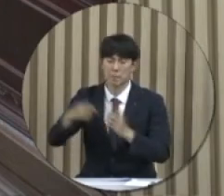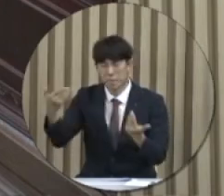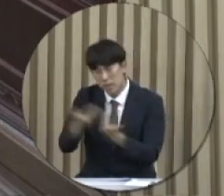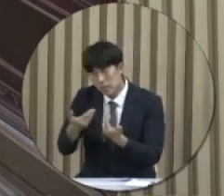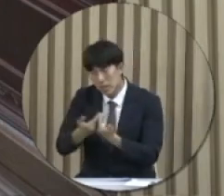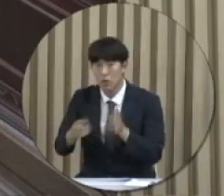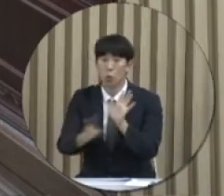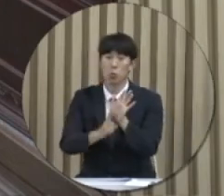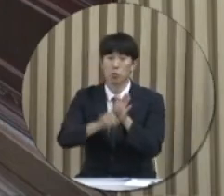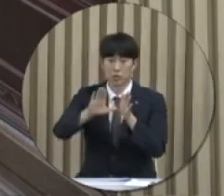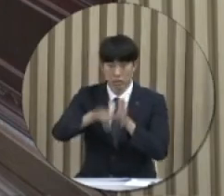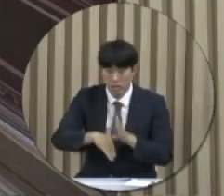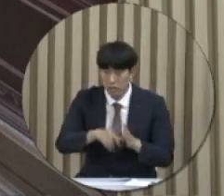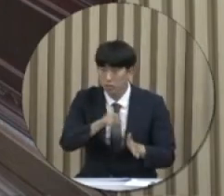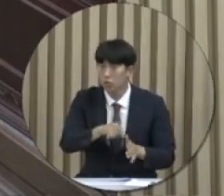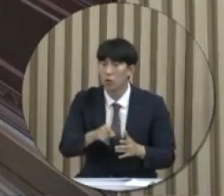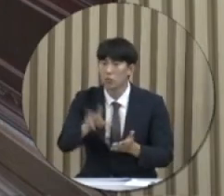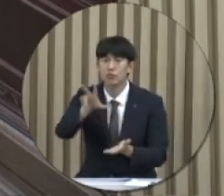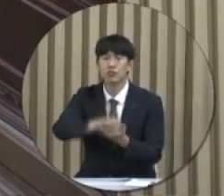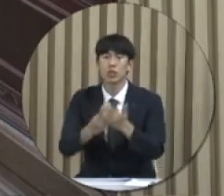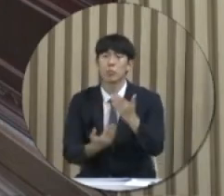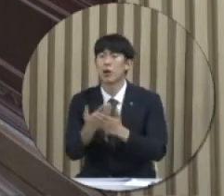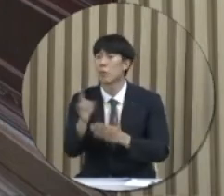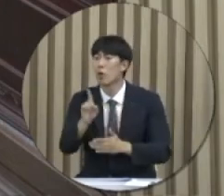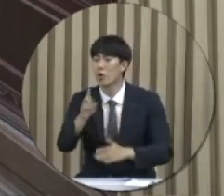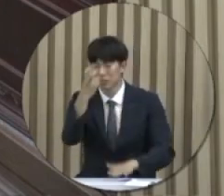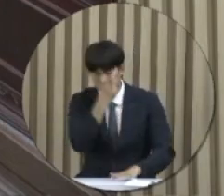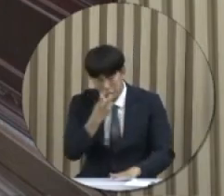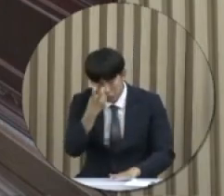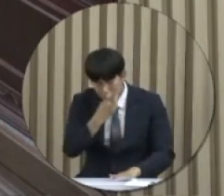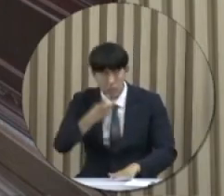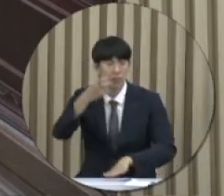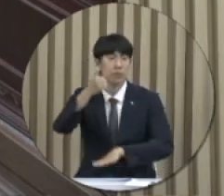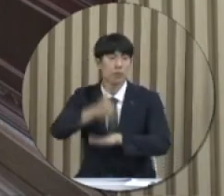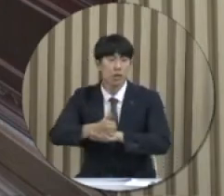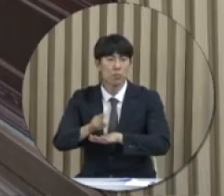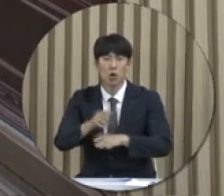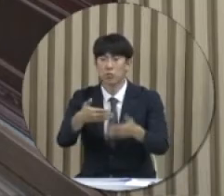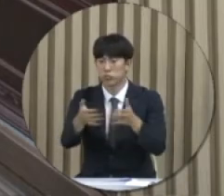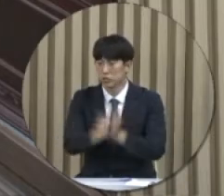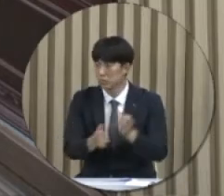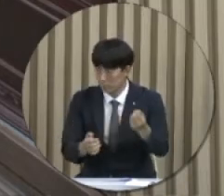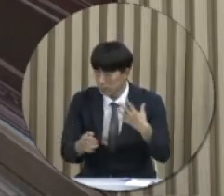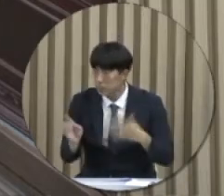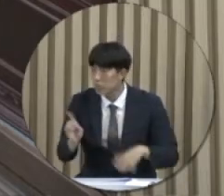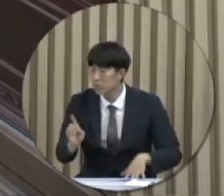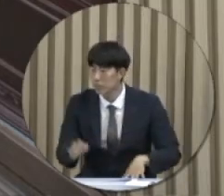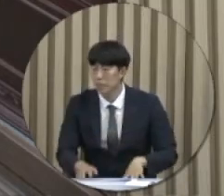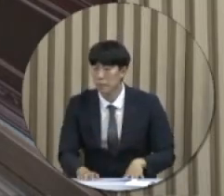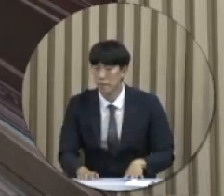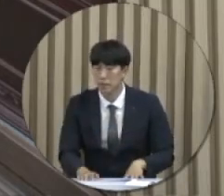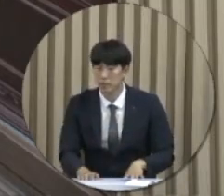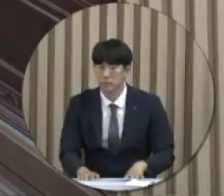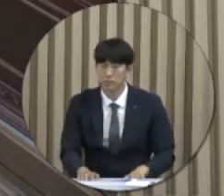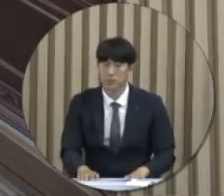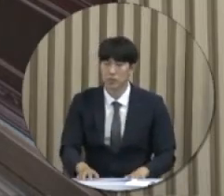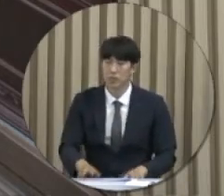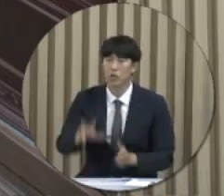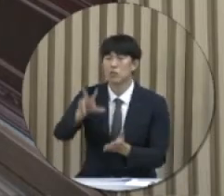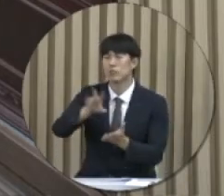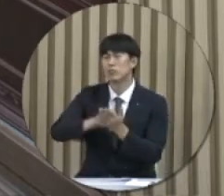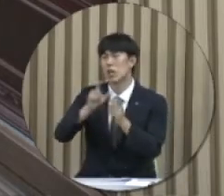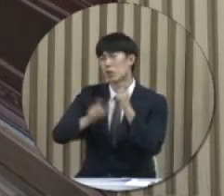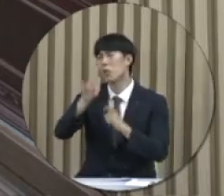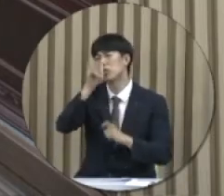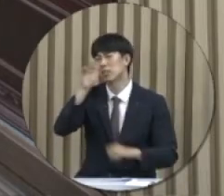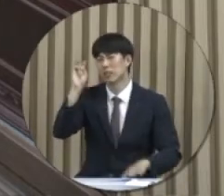홍보했을 때 과연 어떤 문제가 되겠나 검토를 부서에서 했는데 부서에서는 그게 문제가 좀더 있을